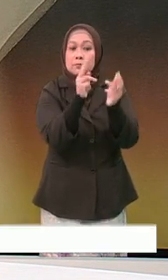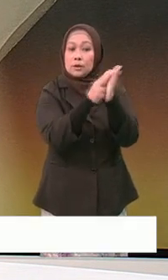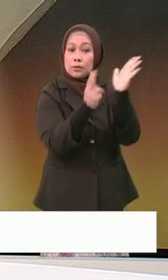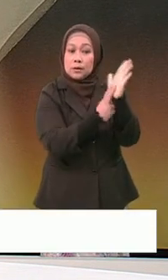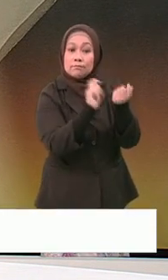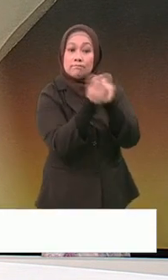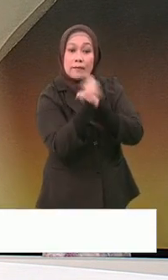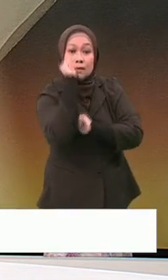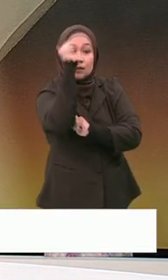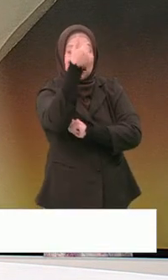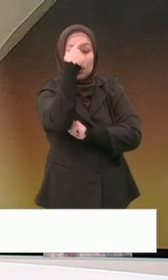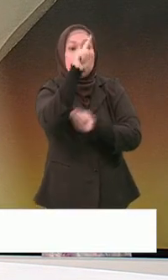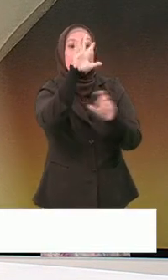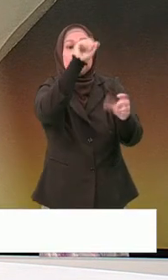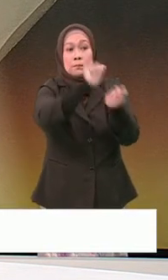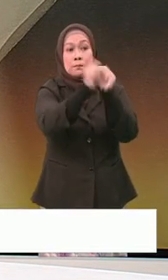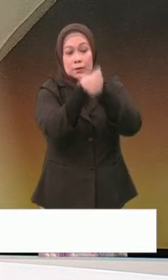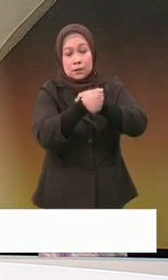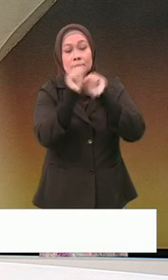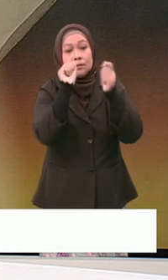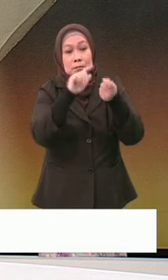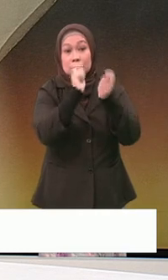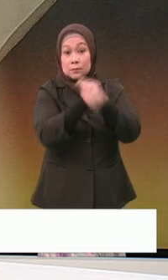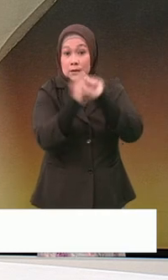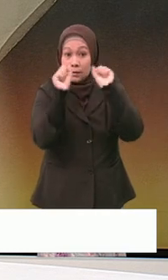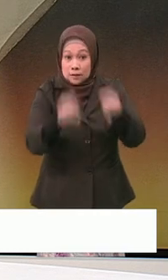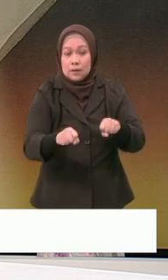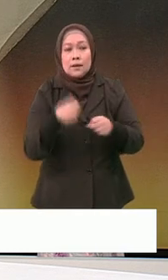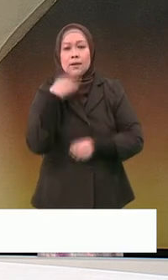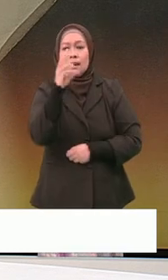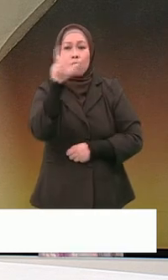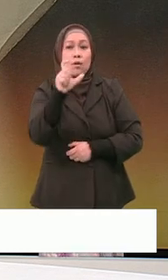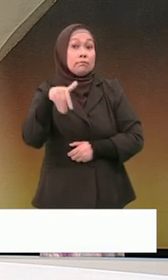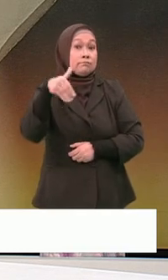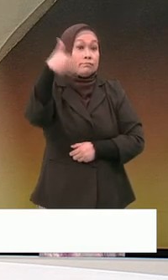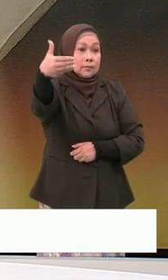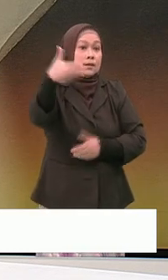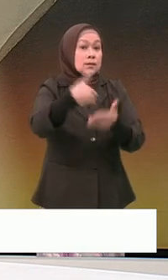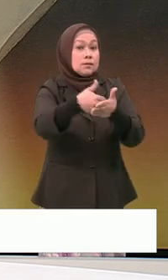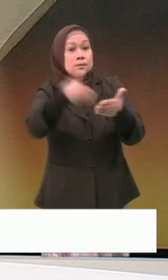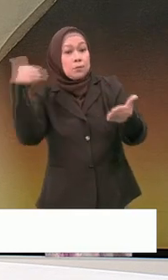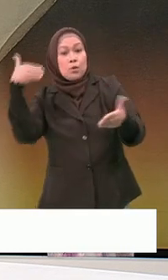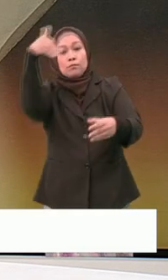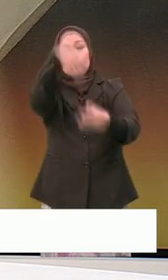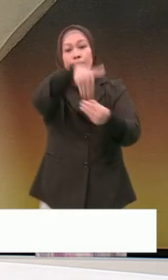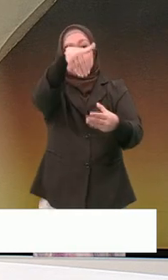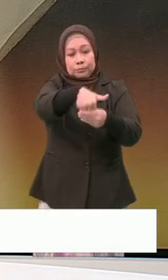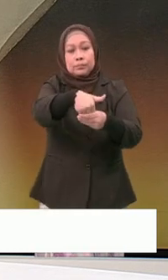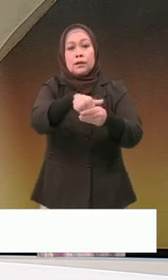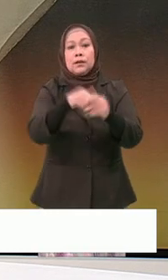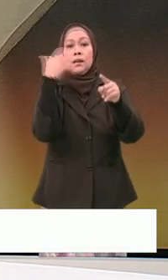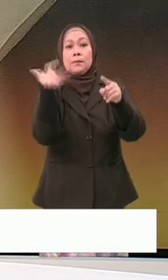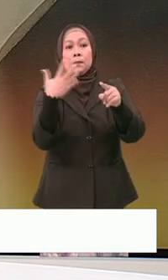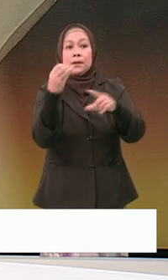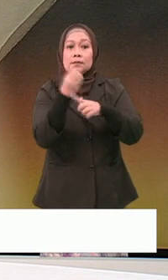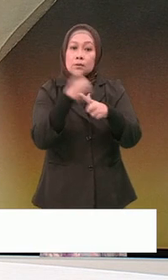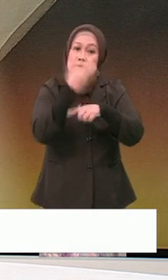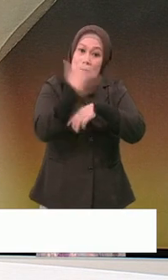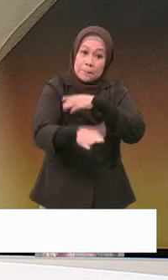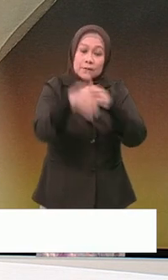yi-suk bagi membolehkan pemilihan Pati diadakan enam bulan sebelum pilihanraya umum kelimabelas atau selepas